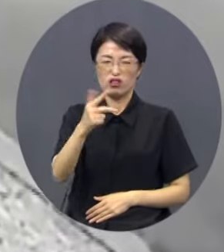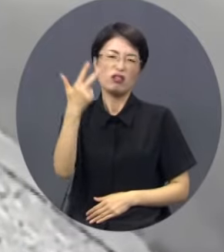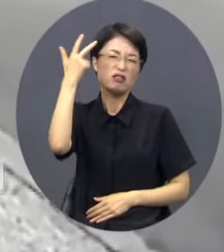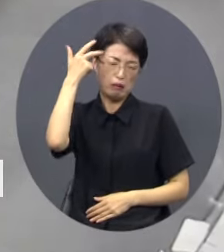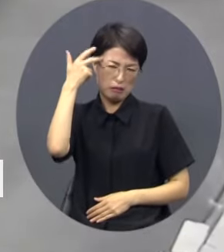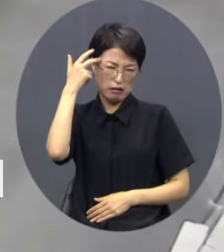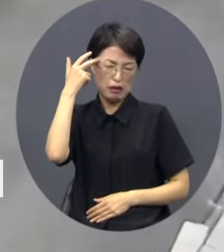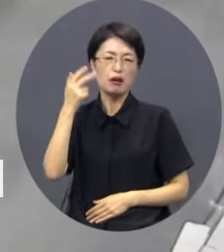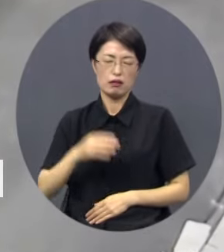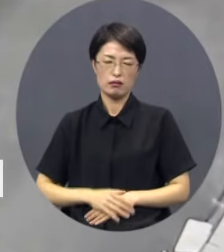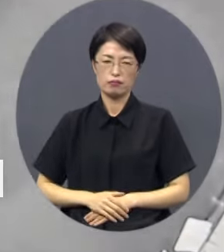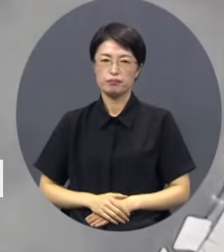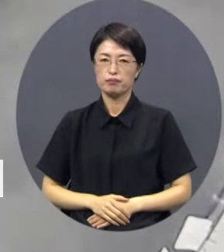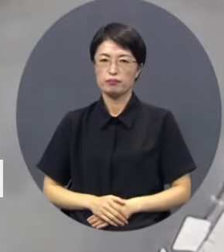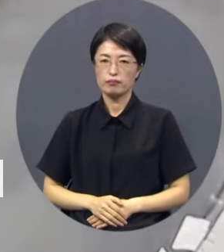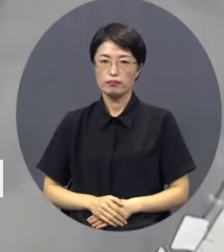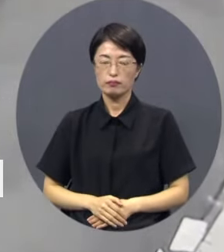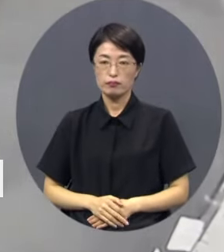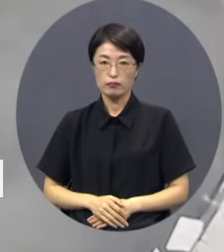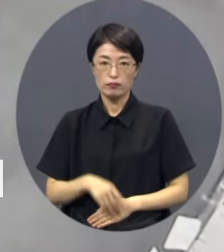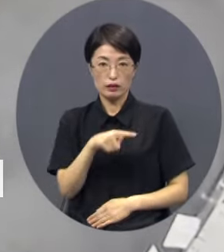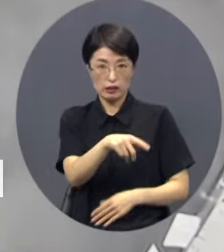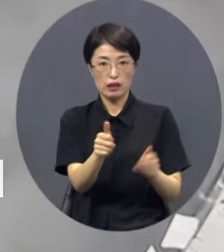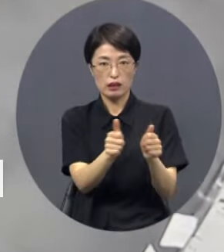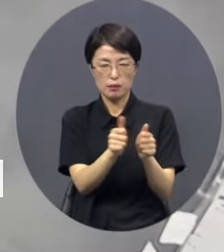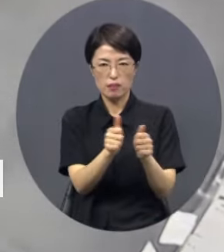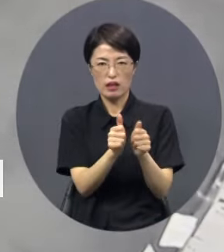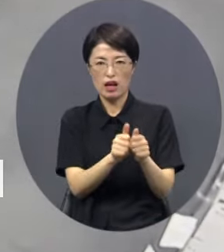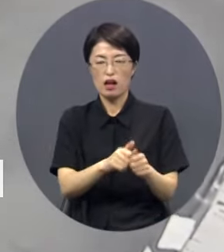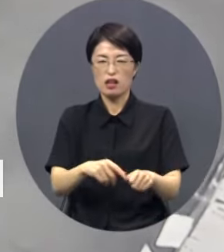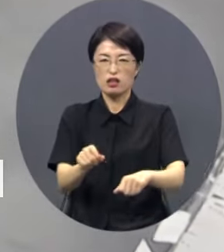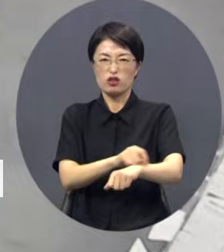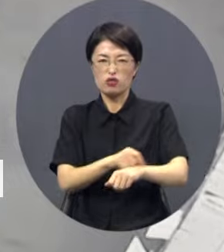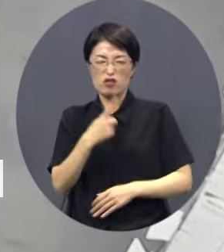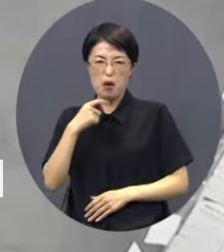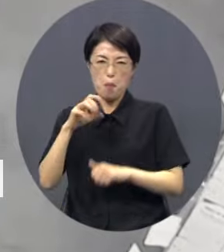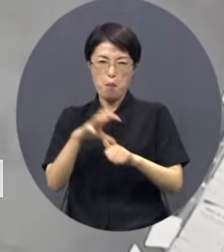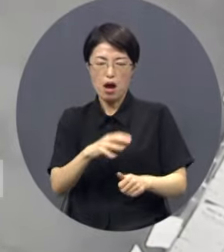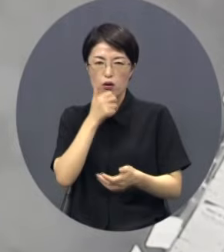전해졌습니다. 경찰은 남성을 특수협박 혐의로 입건하고